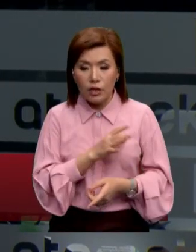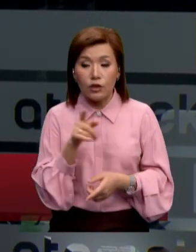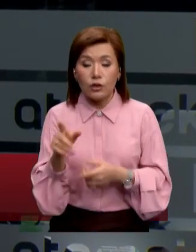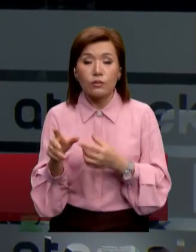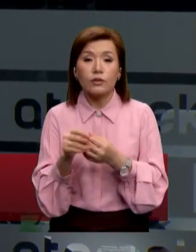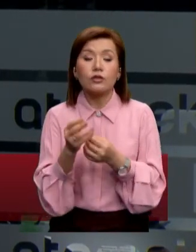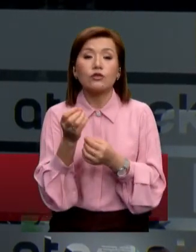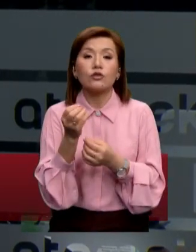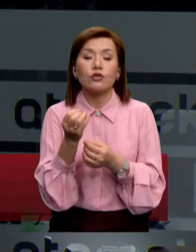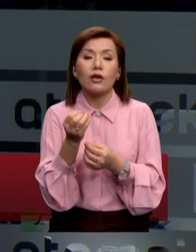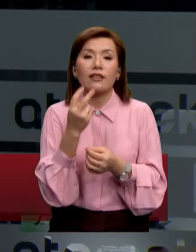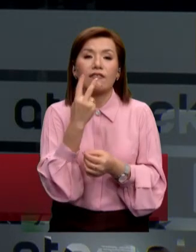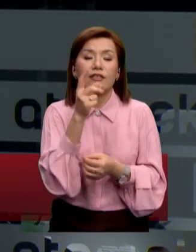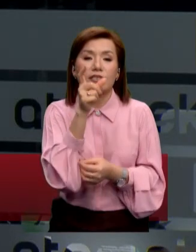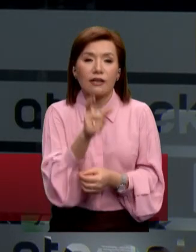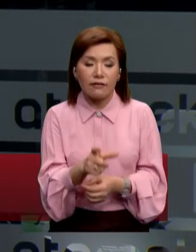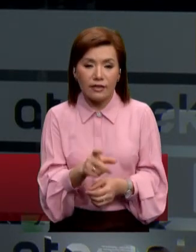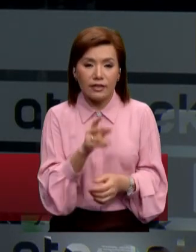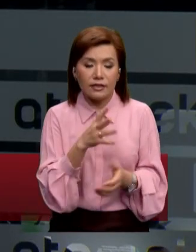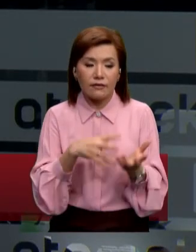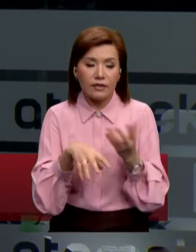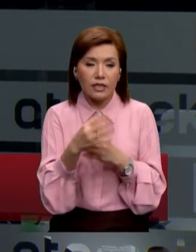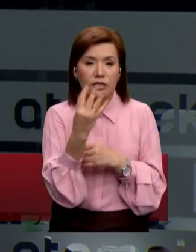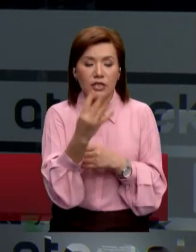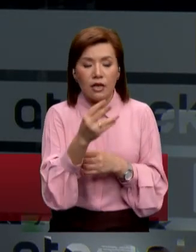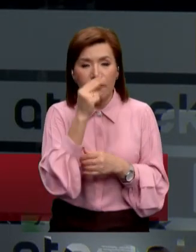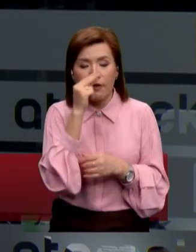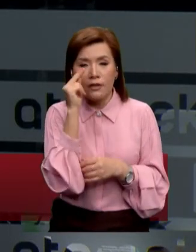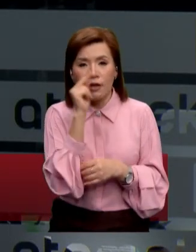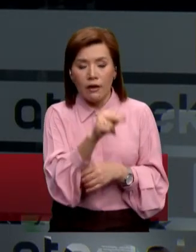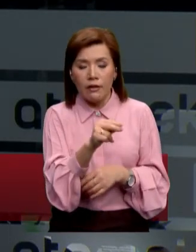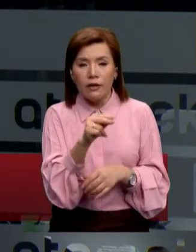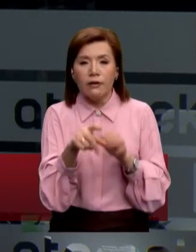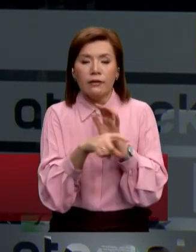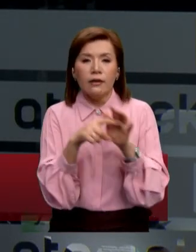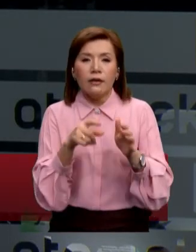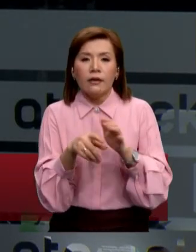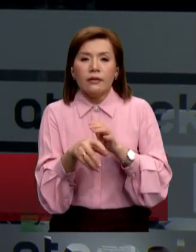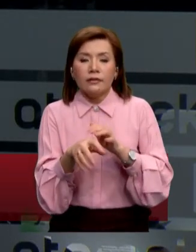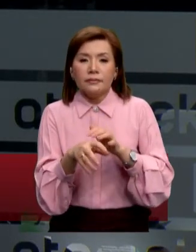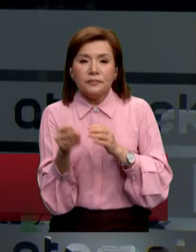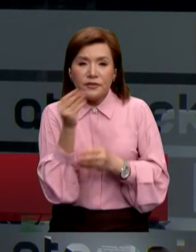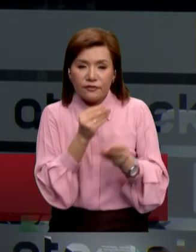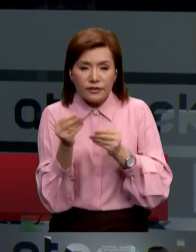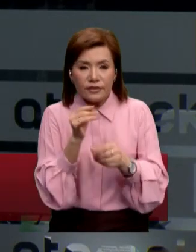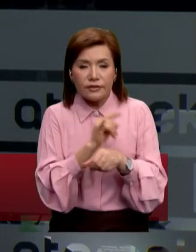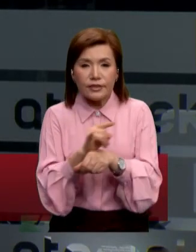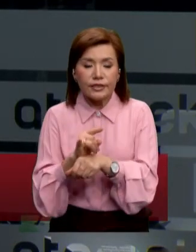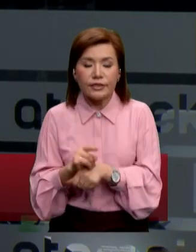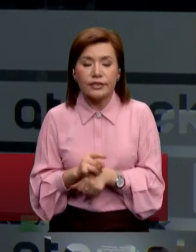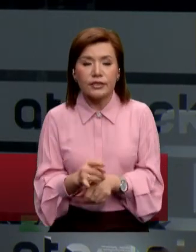с ними на скамье подсудимых еще два человека Всех четверых признали виновными по статье мошенничества в особо крупном размере